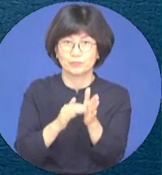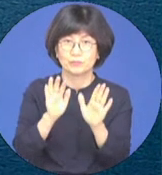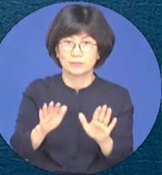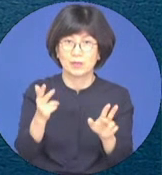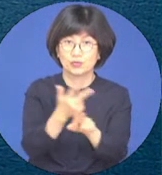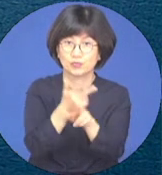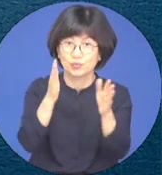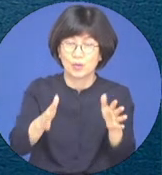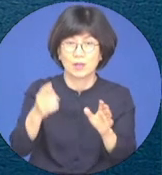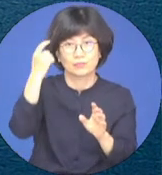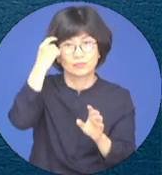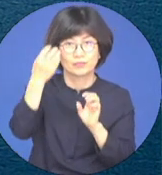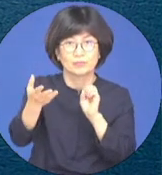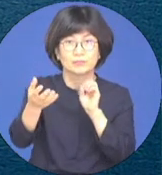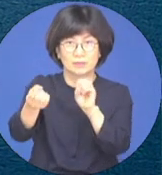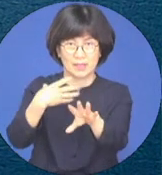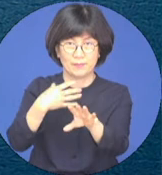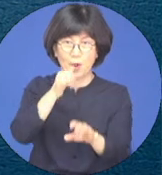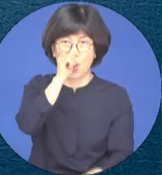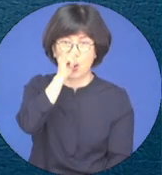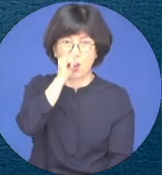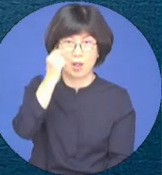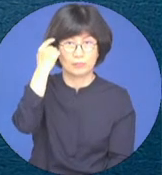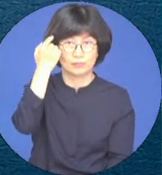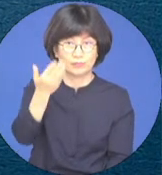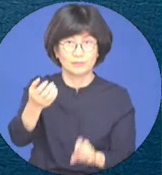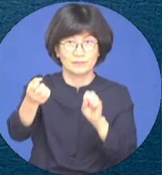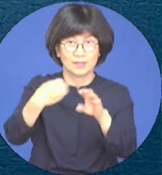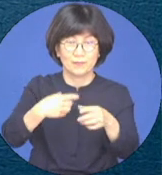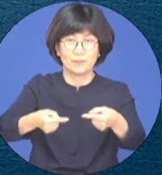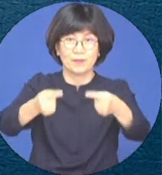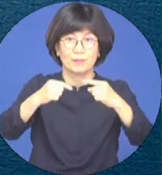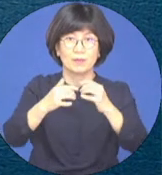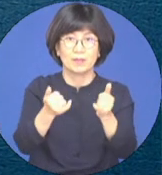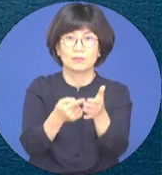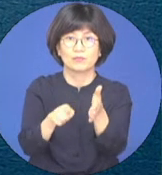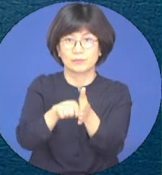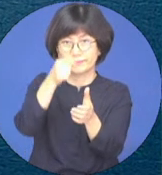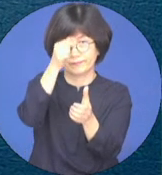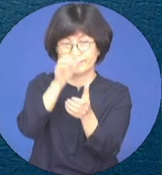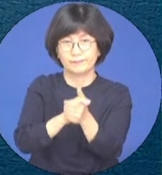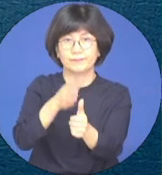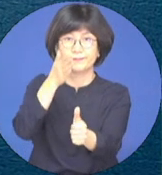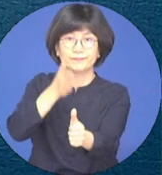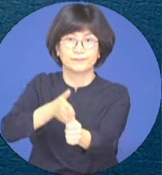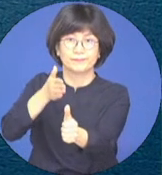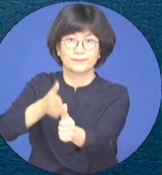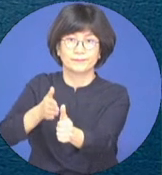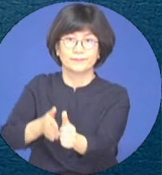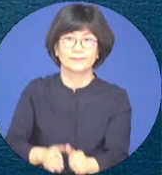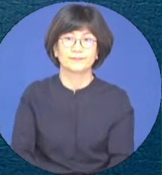문답이 있습니다. 우리 문답에 참여하시는 분들을 위해서 기도해 주시기를 바랍니다.